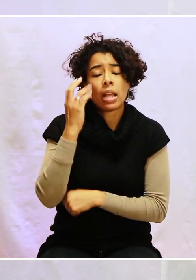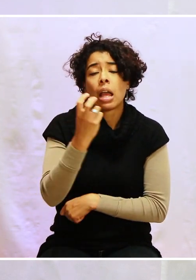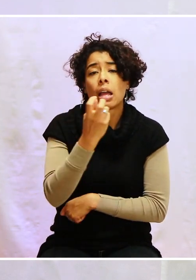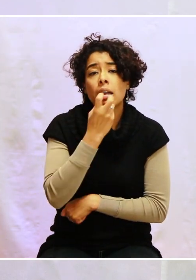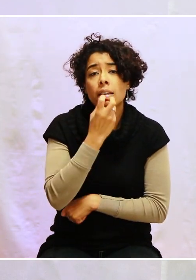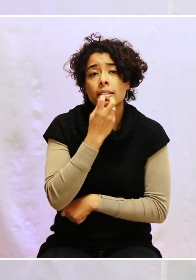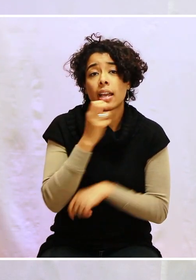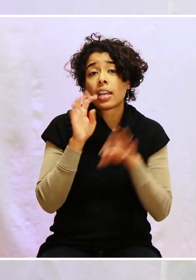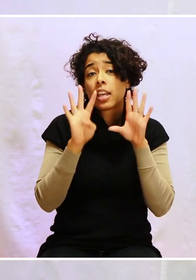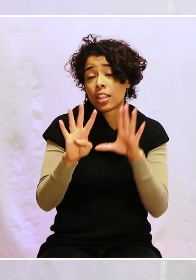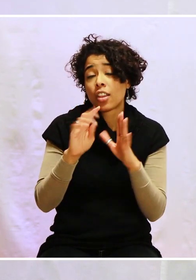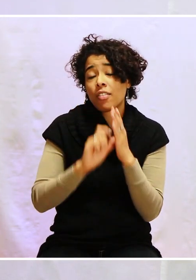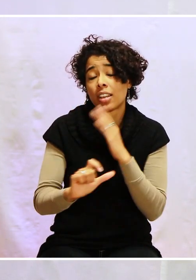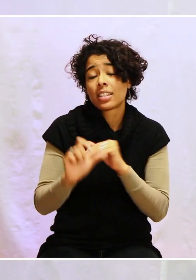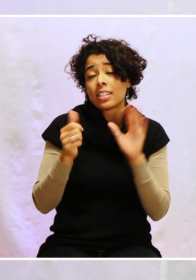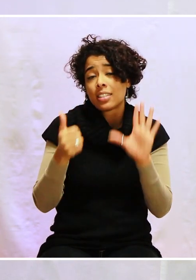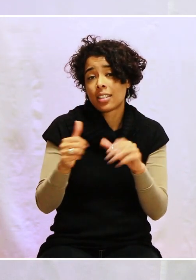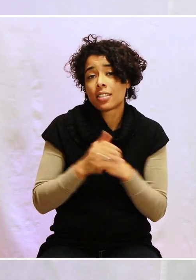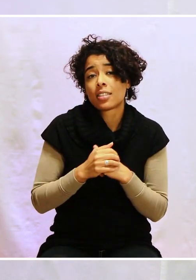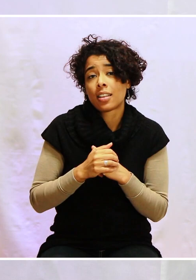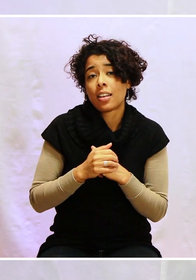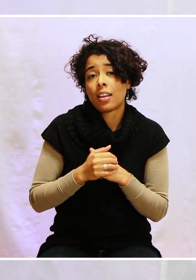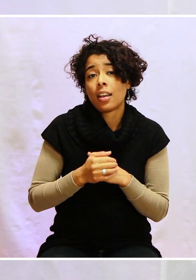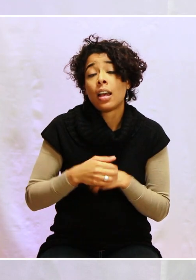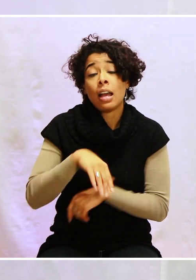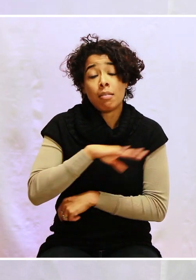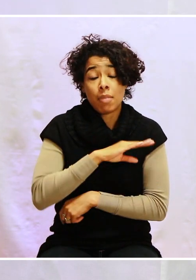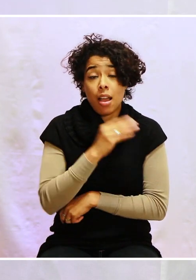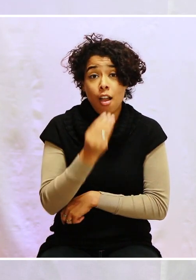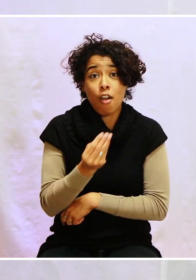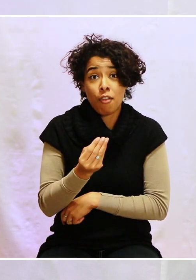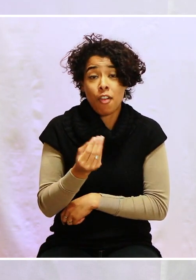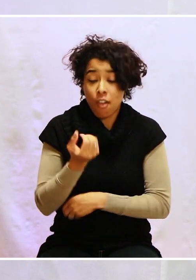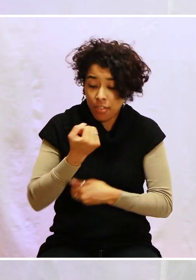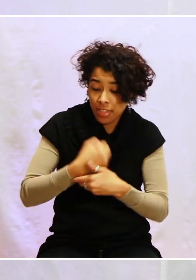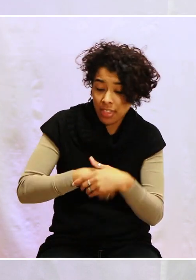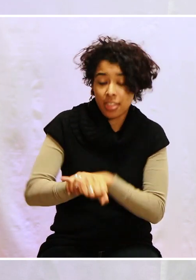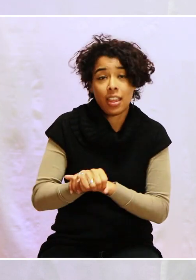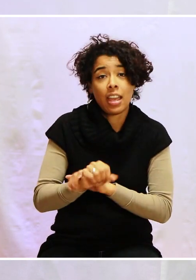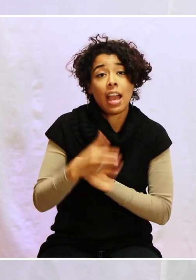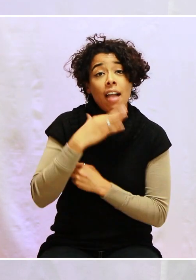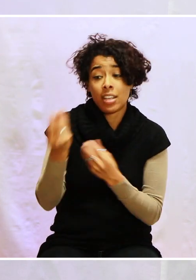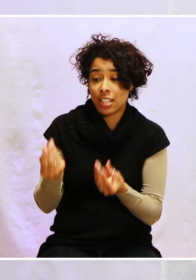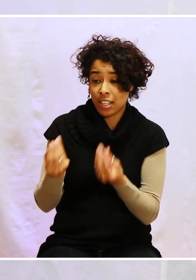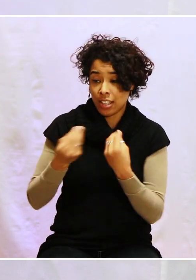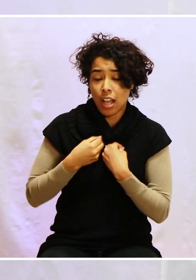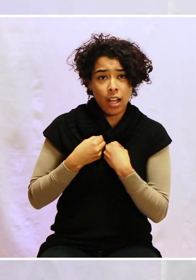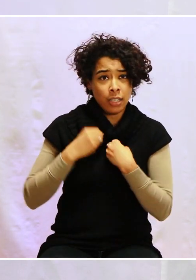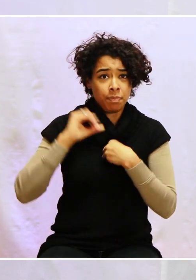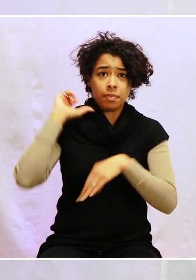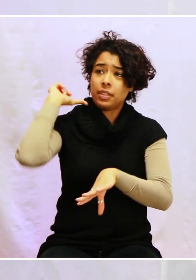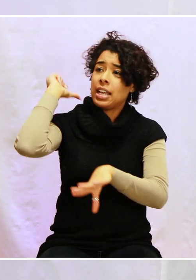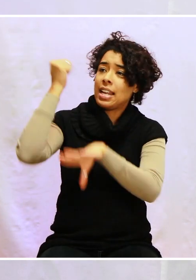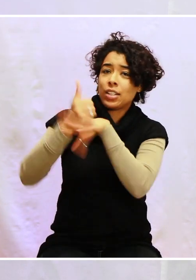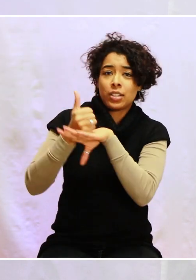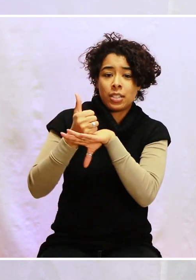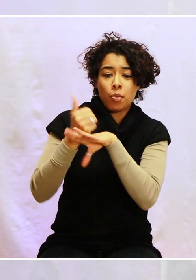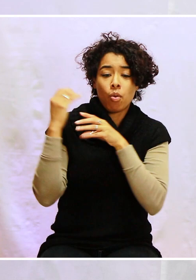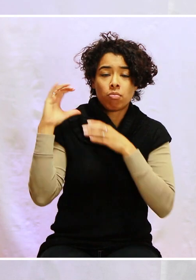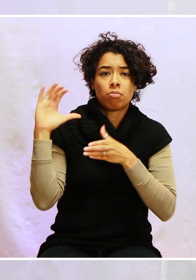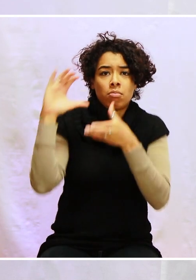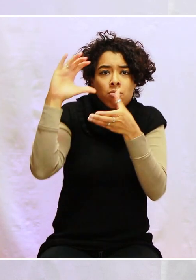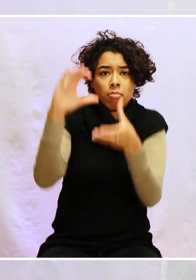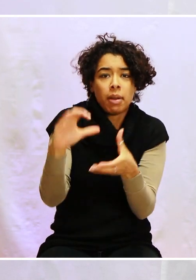9 verset 6, car un enfant nous est né, un fils nous est donné, et la domination reposera sur son